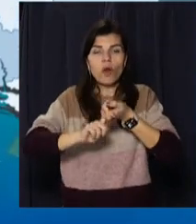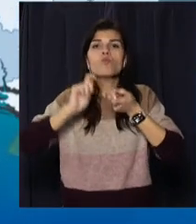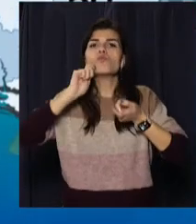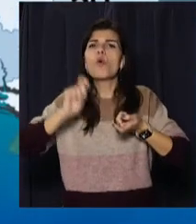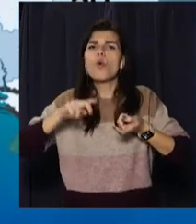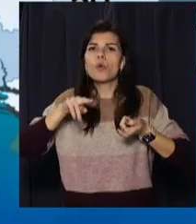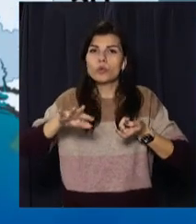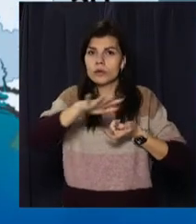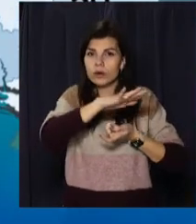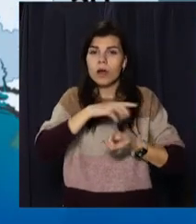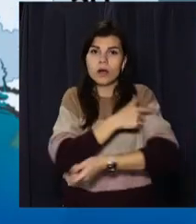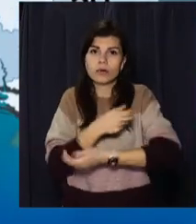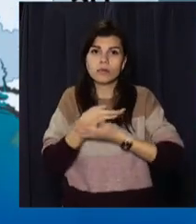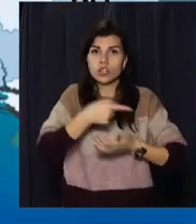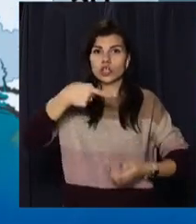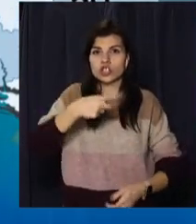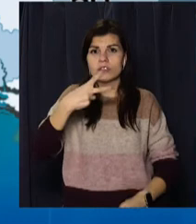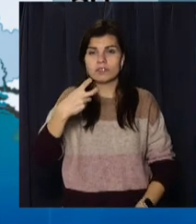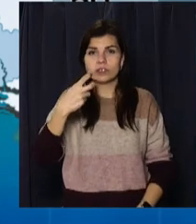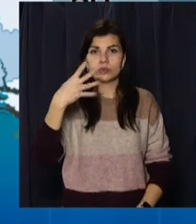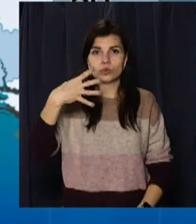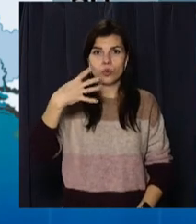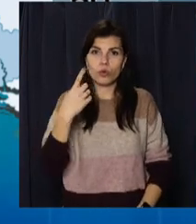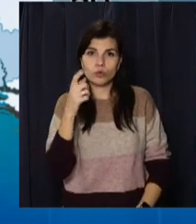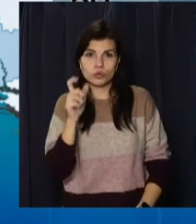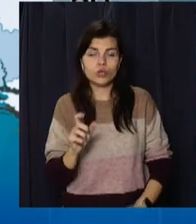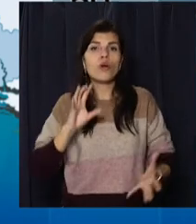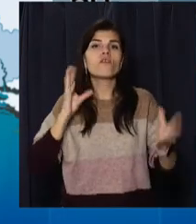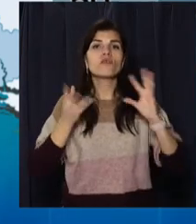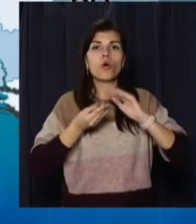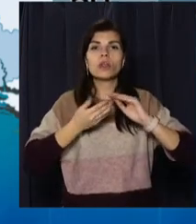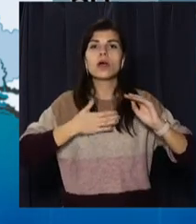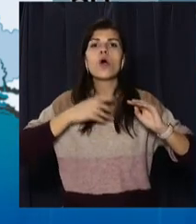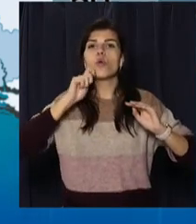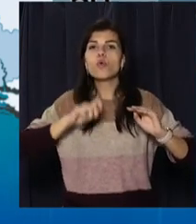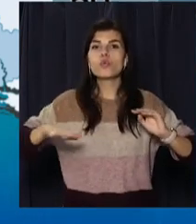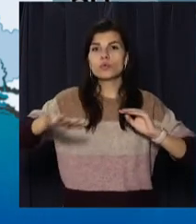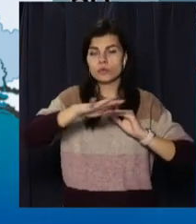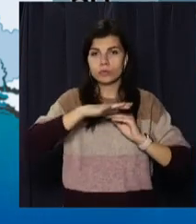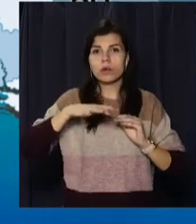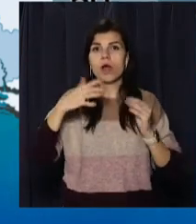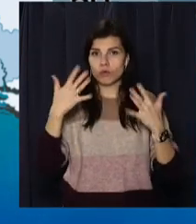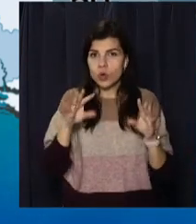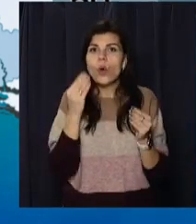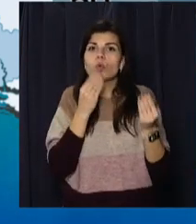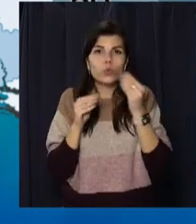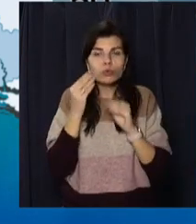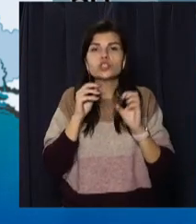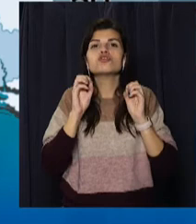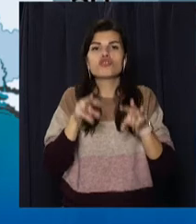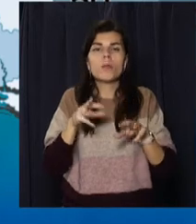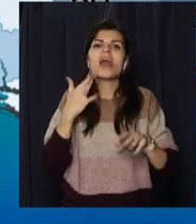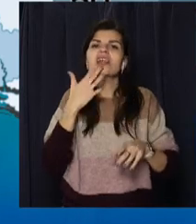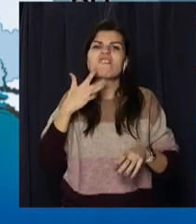короною, ушпиталили 1241 людину. Загалом у нашій країні епідситуація значно краща, ніж у